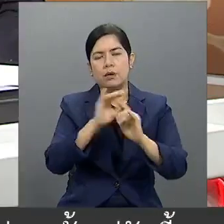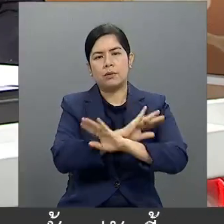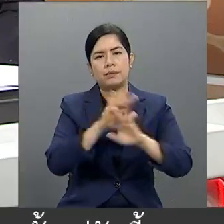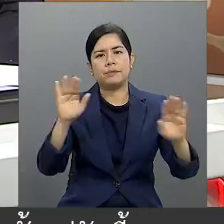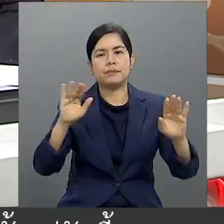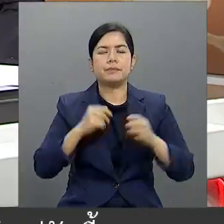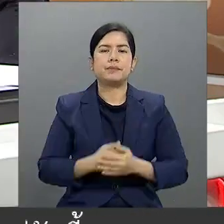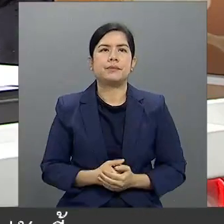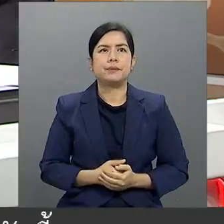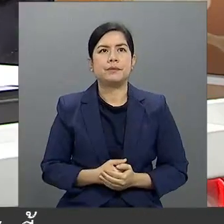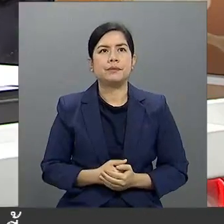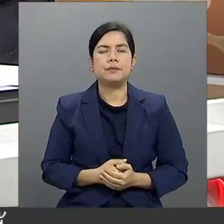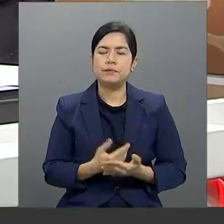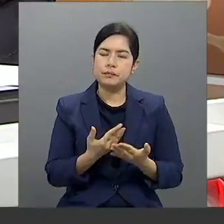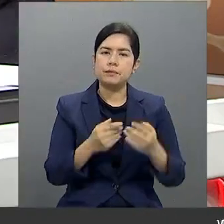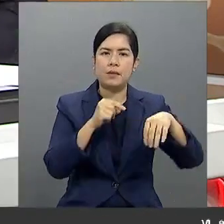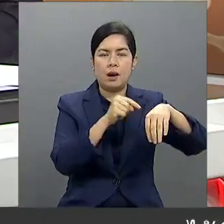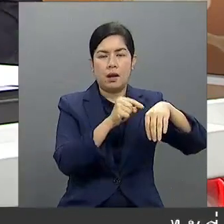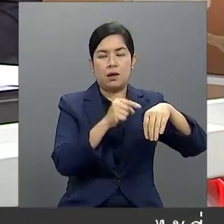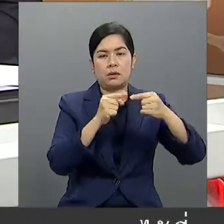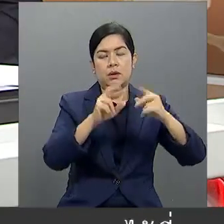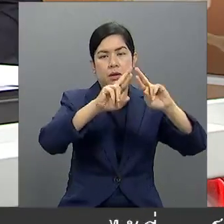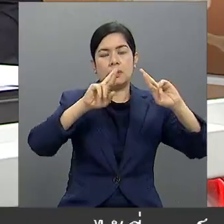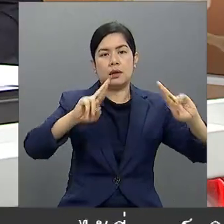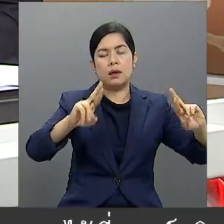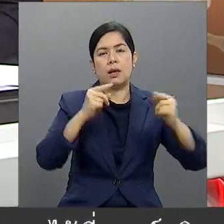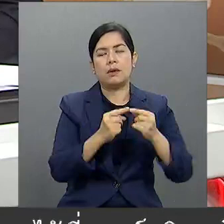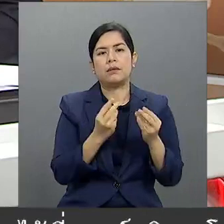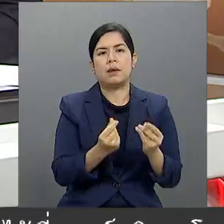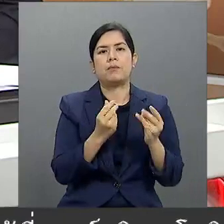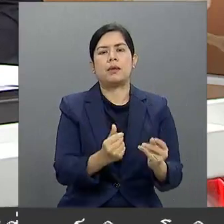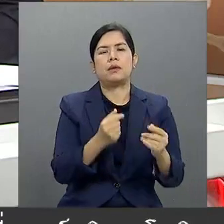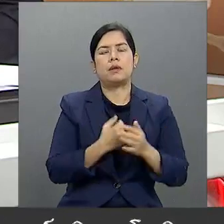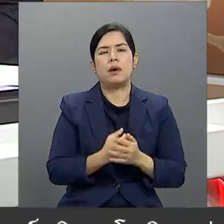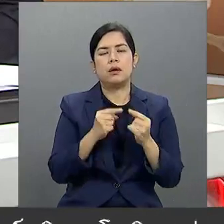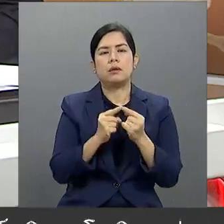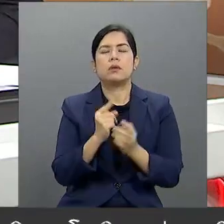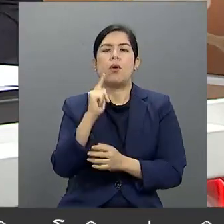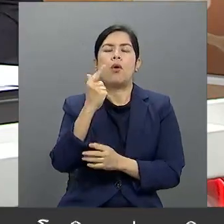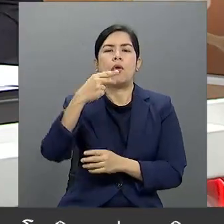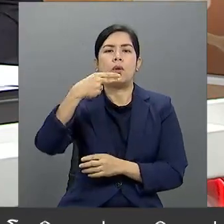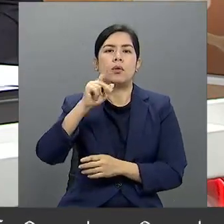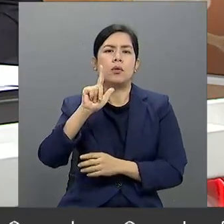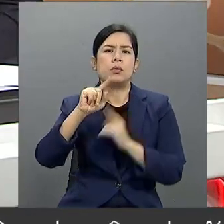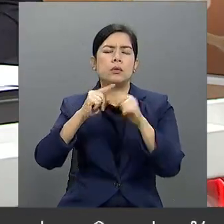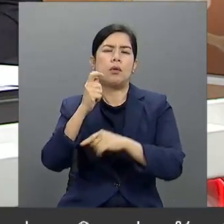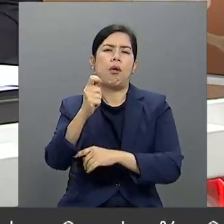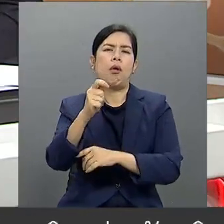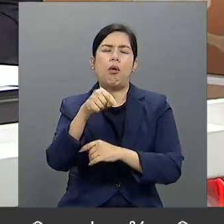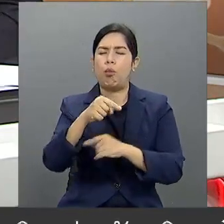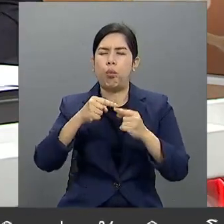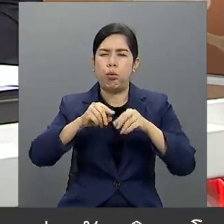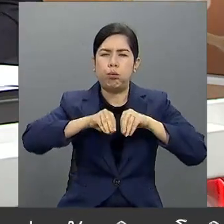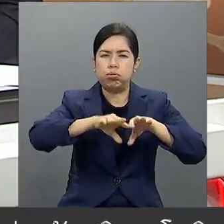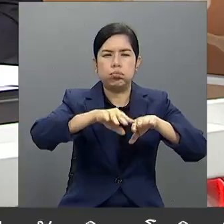คุณผู้ชมคะคลัสเตอร์ที่สถานบันเทิงย่านทองหล่อที่กำลังระบาดเป็นวงกว้างอยู่นั้นก็มาพร้อมๆกับการตั้งคำถามค่ะเรื่องของการติดเชื้อของนายศัก